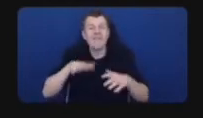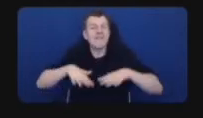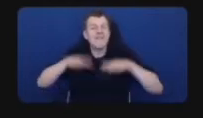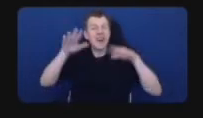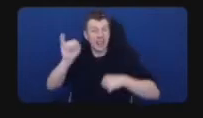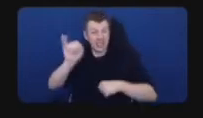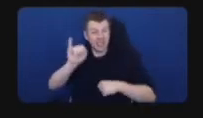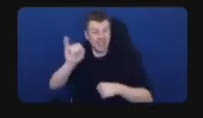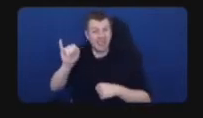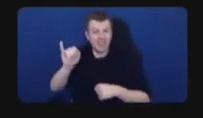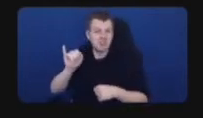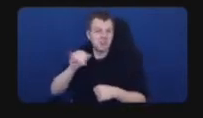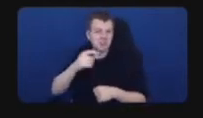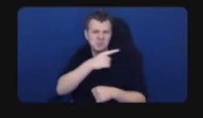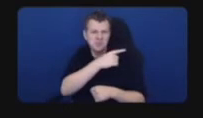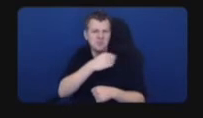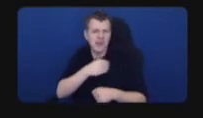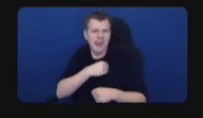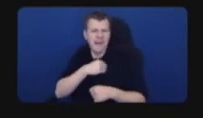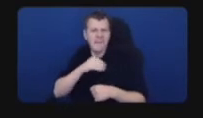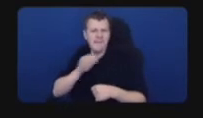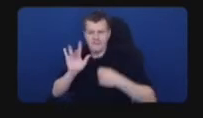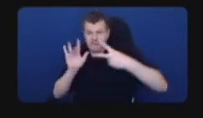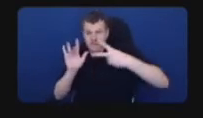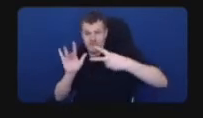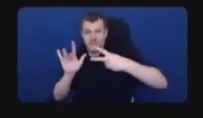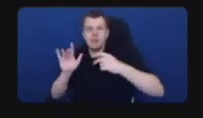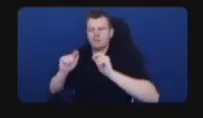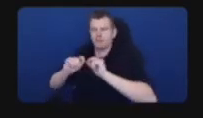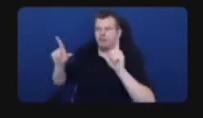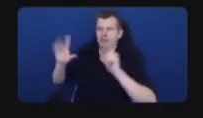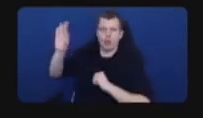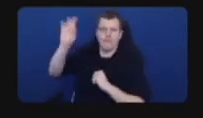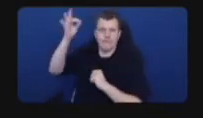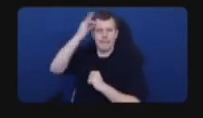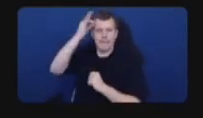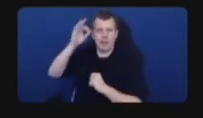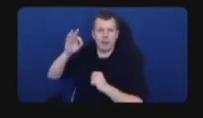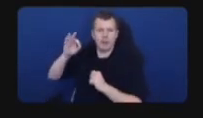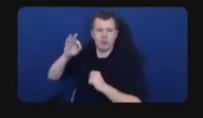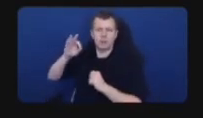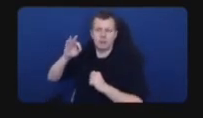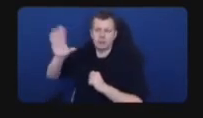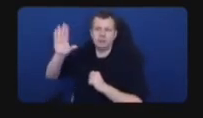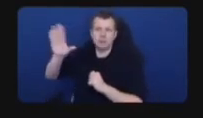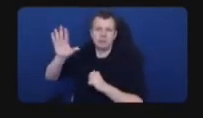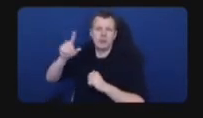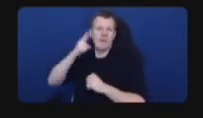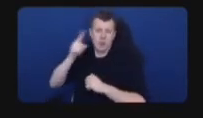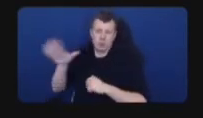点我说到的是关于自然洪水保险的项目。